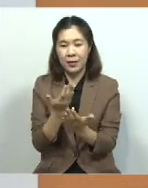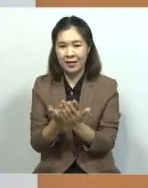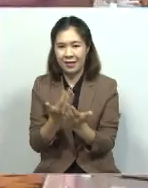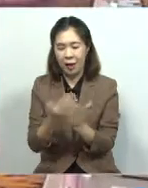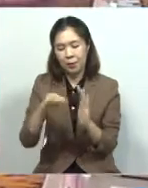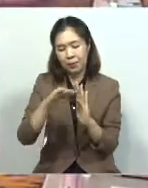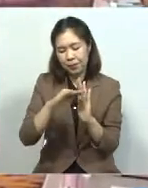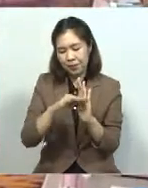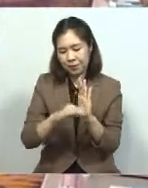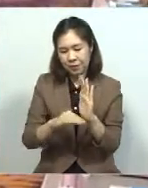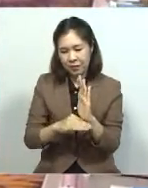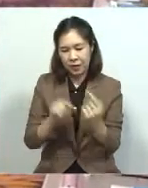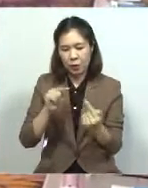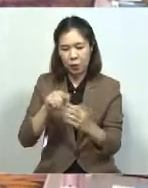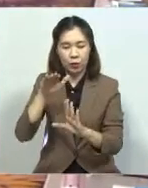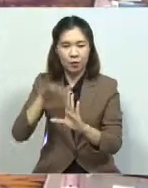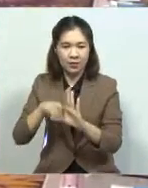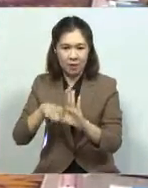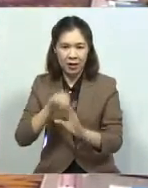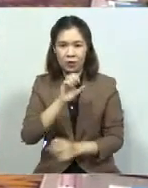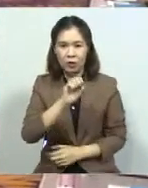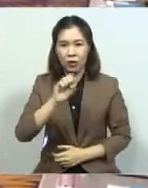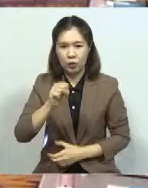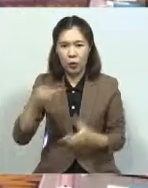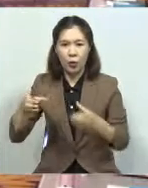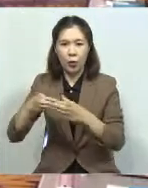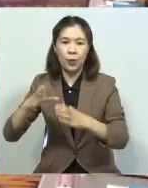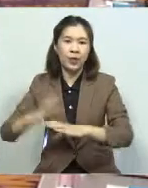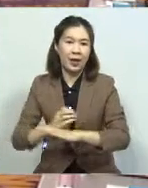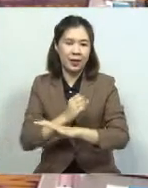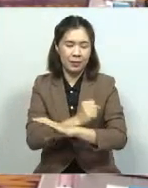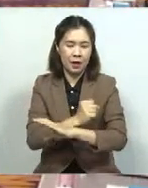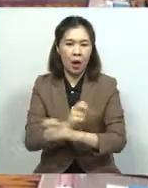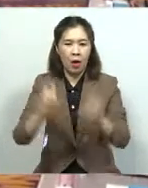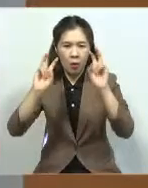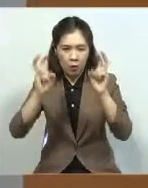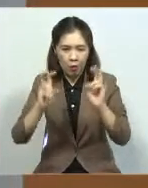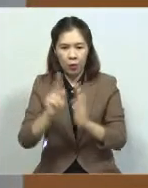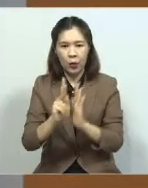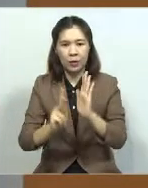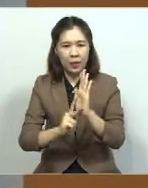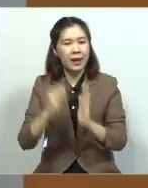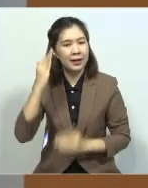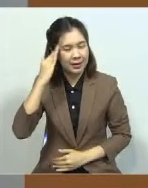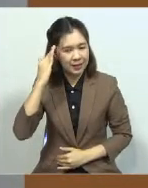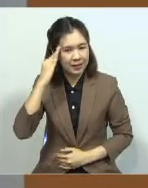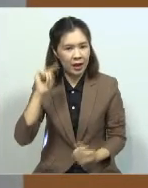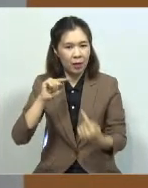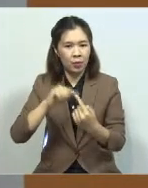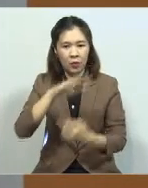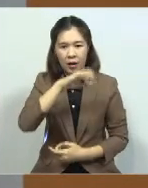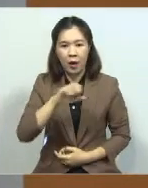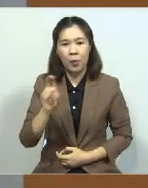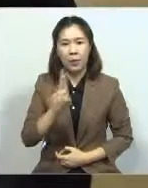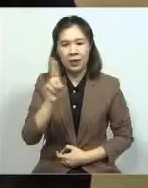รายจ่ายให้แก่ผู้สมัครรับเลือกตั้งส.ส.และพรรคการเมืองเพื่อให้รับทราบข้อกฎหมายในการจัดทำบัญชีรายรับรายจ่ายที่ใช้